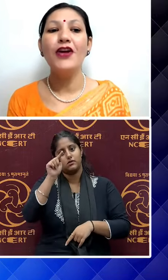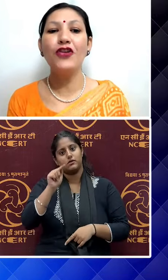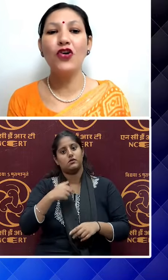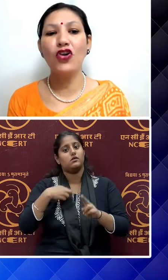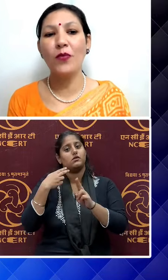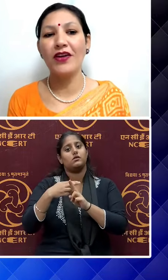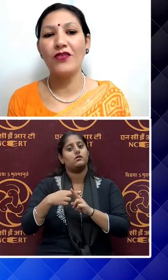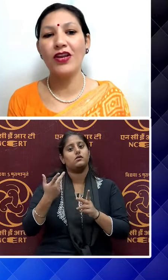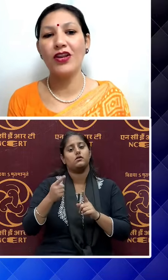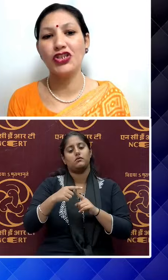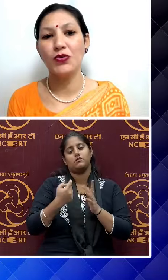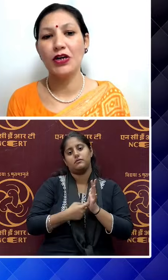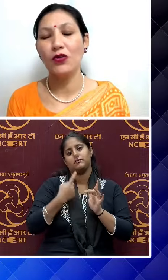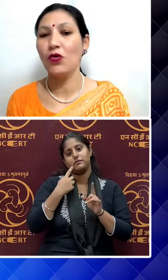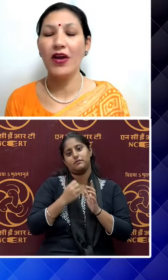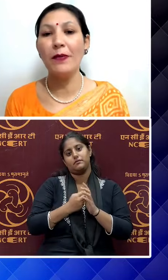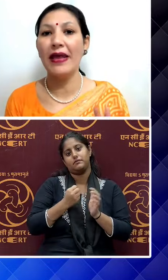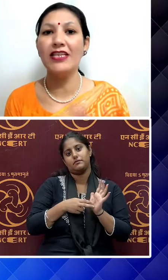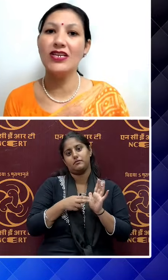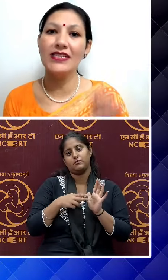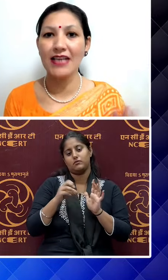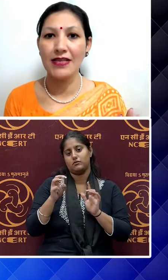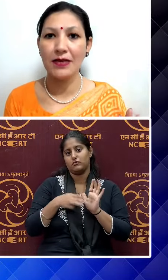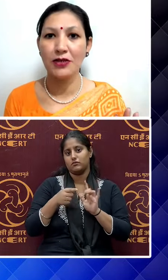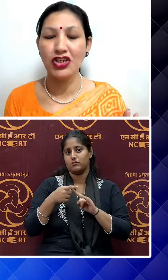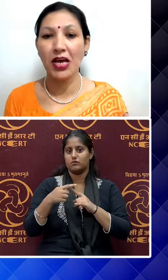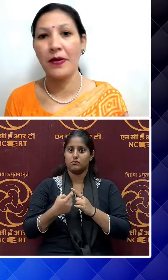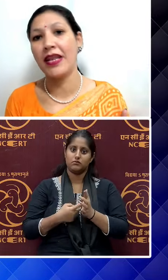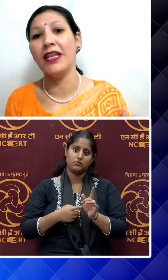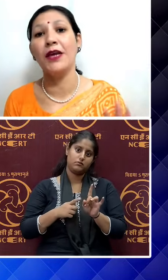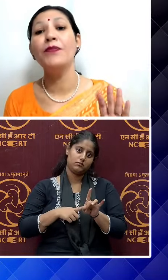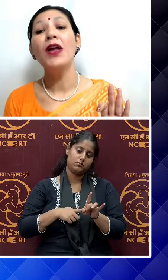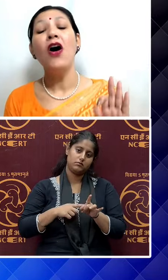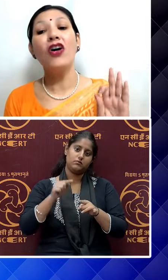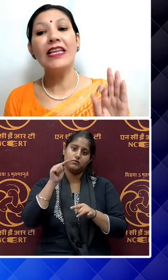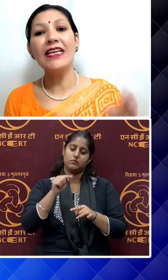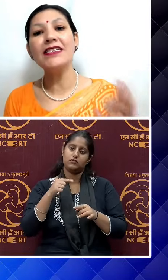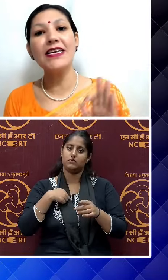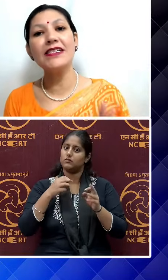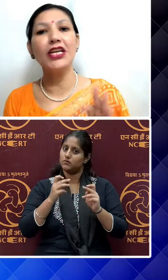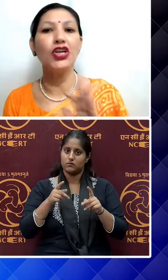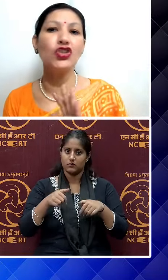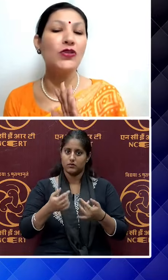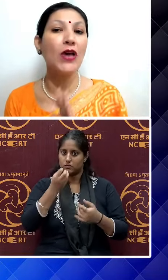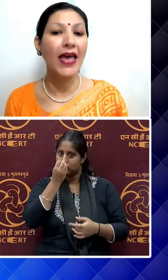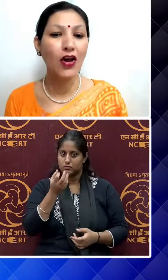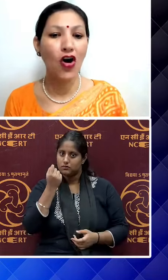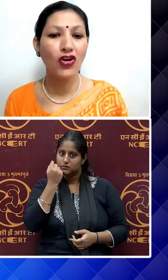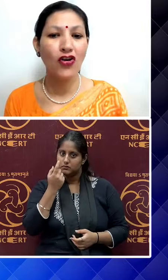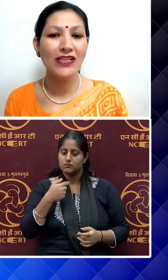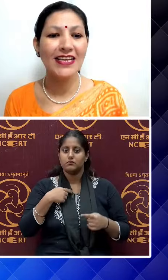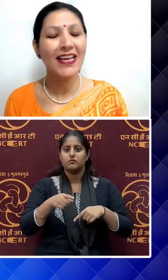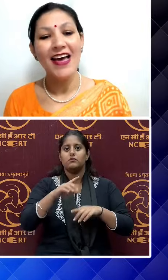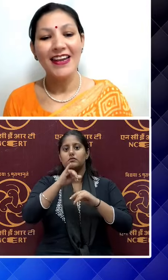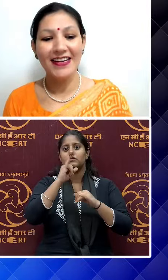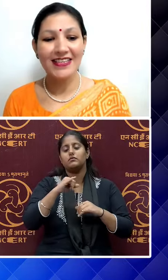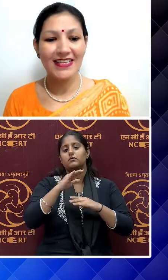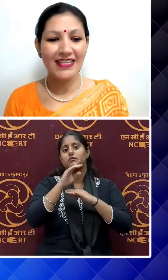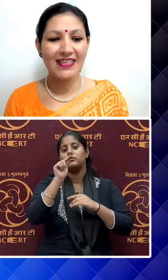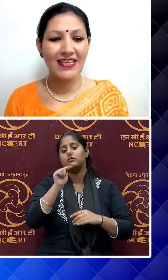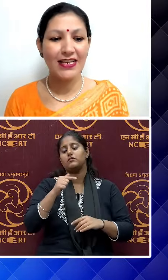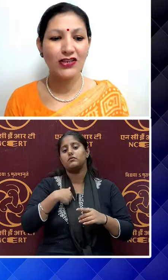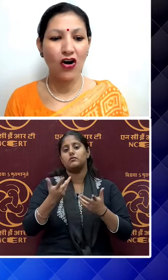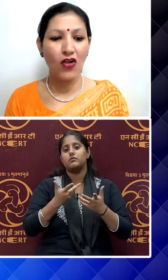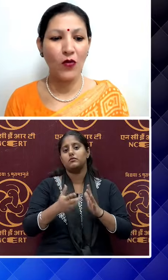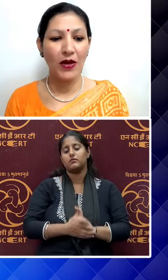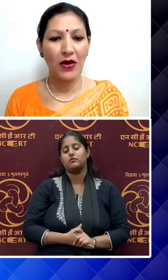है ट्रिगोनोमेट्रिक रेशियोज का. तो हो गई पहली चीज आसान समझनी है हमारे लिए. और ये 6 टी रेशियोज हैं कौन कौन से, लेट अस